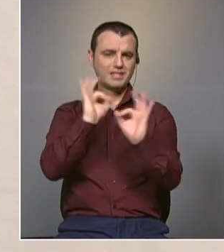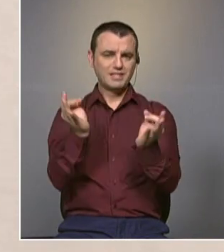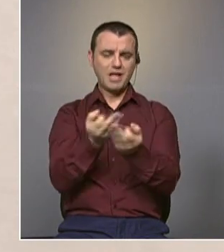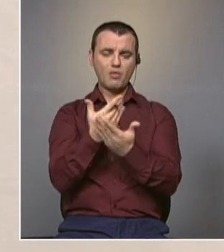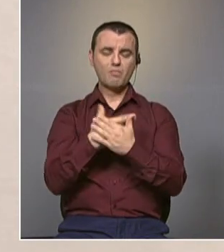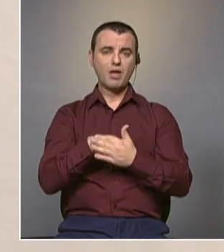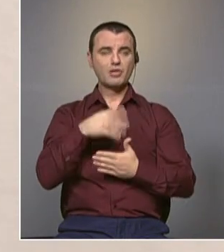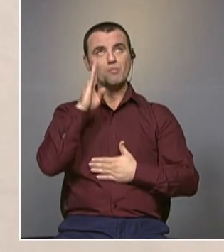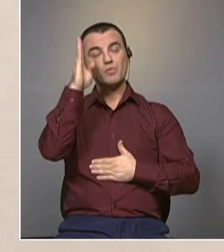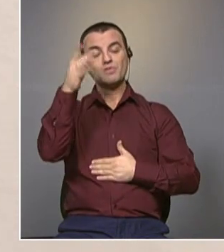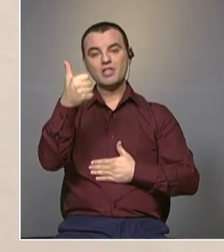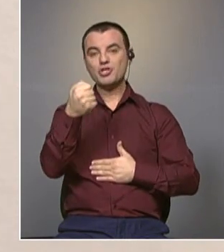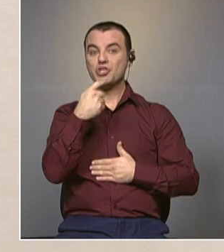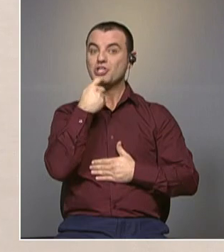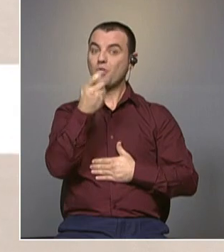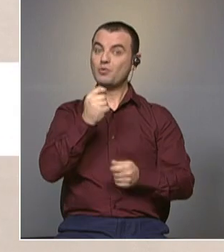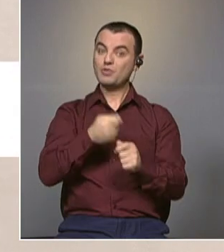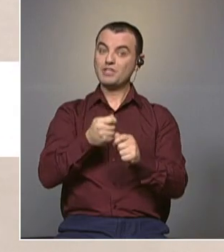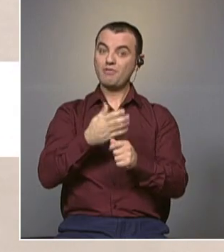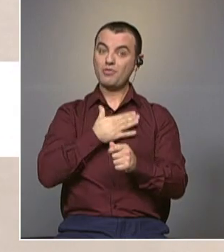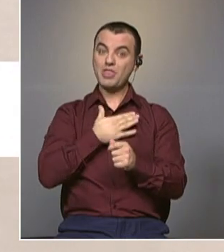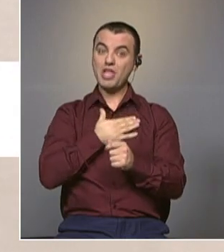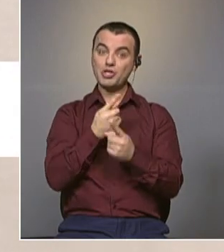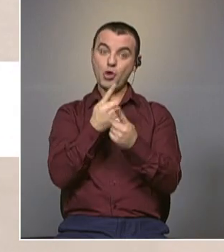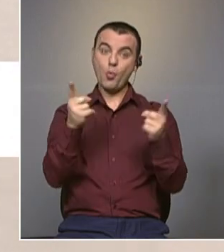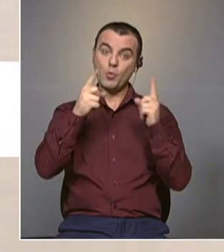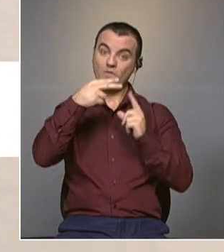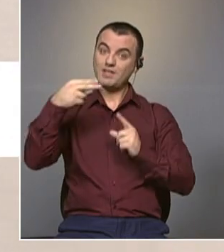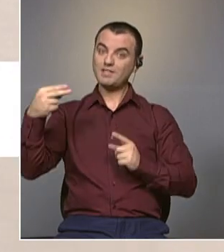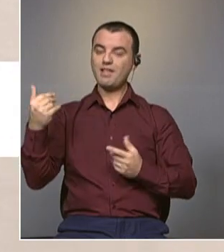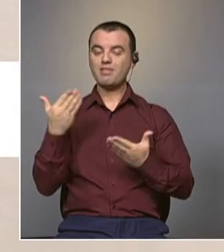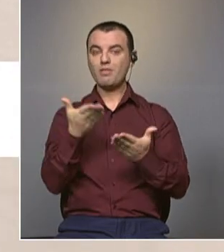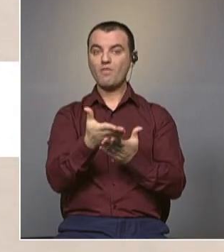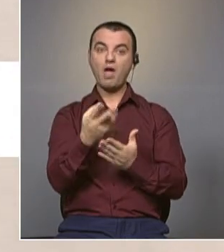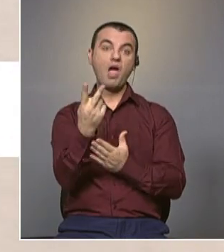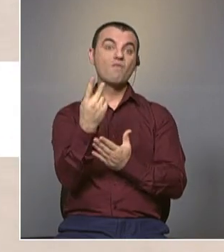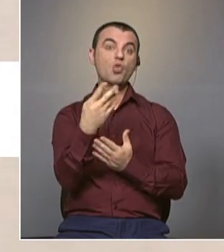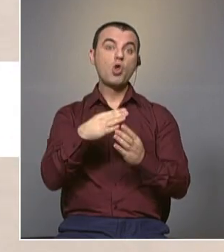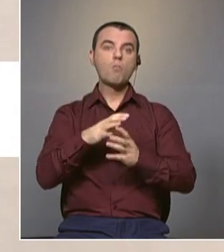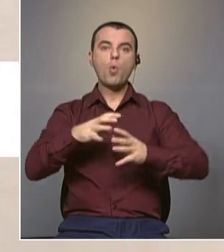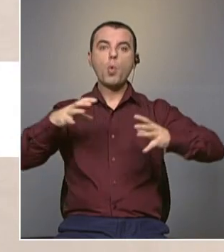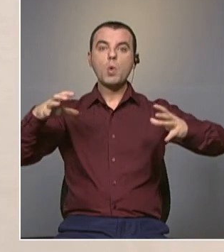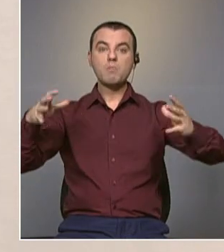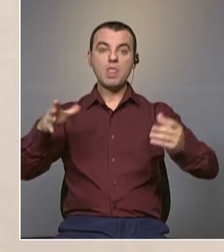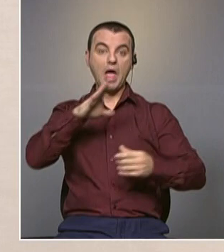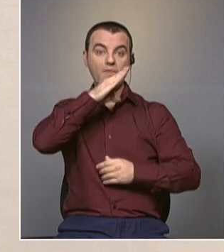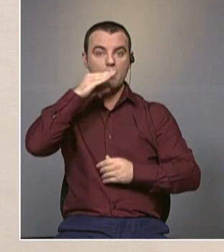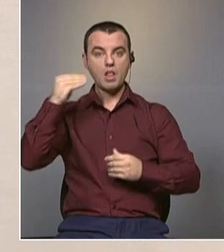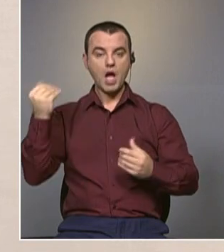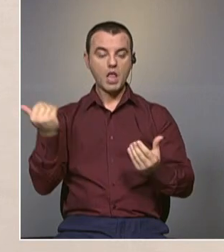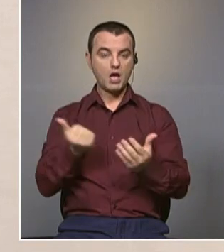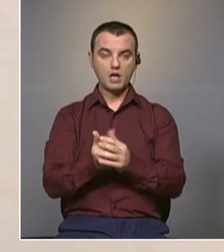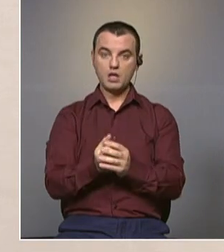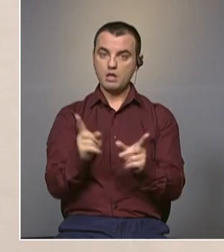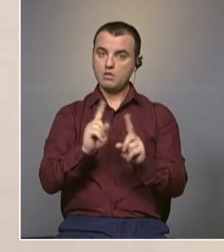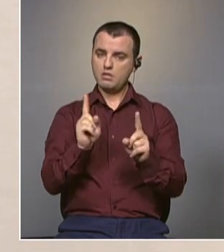60 годишната от създаването на нашия университет. Това е втория по големина университет в България. Не бива